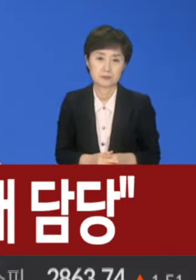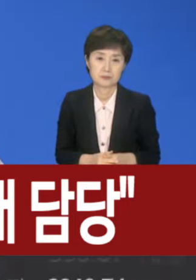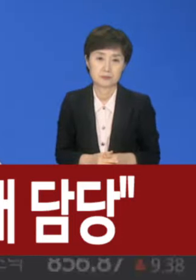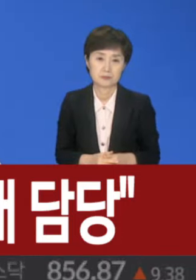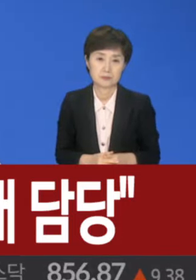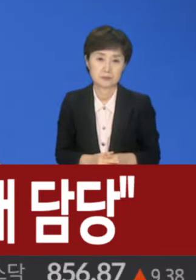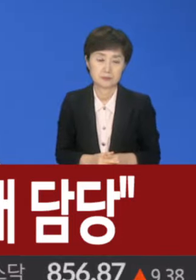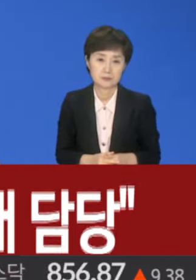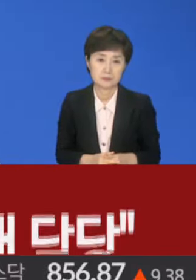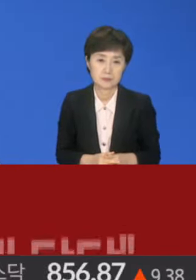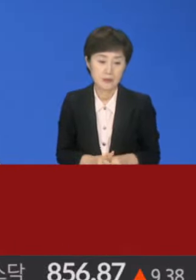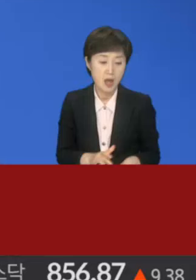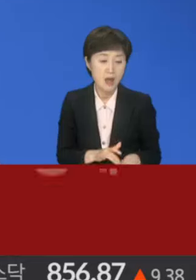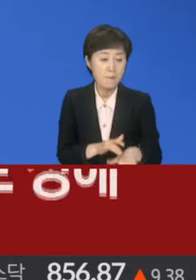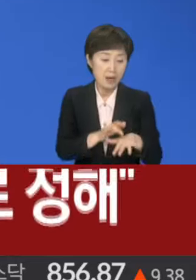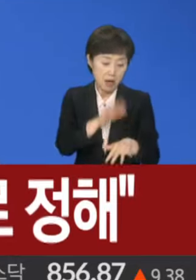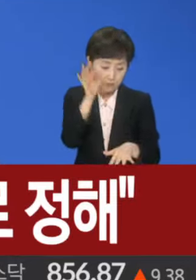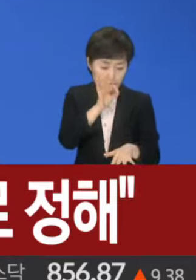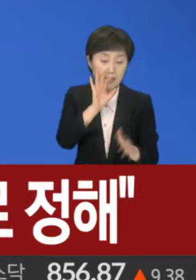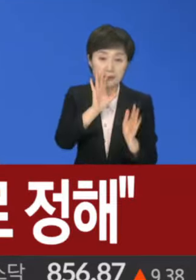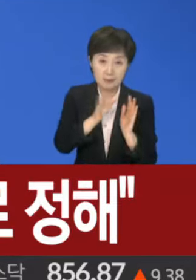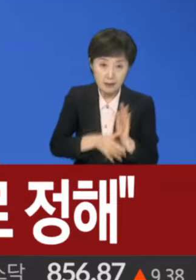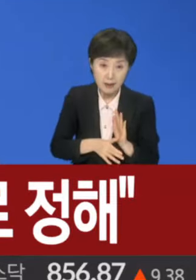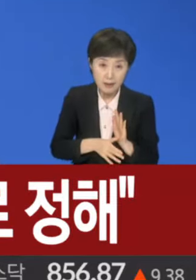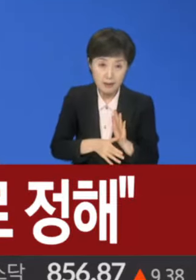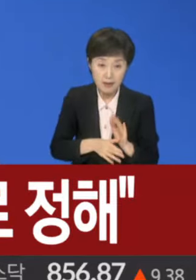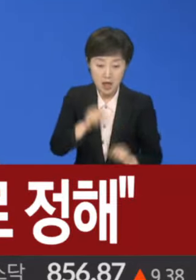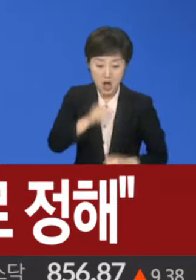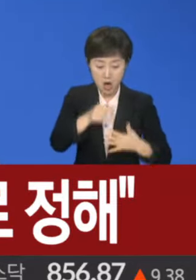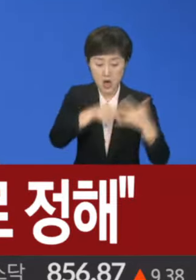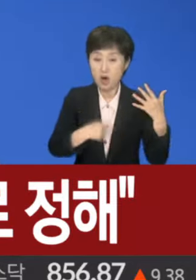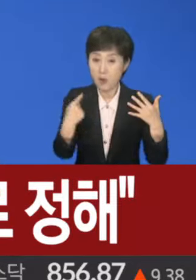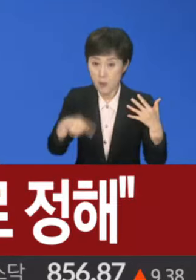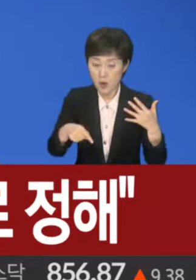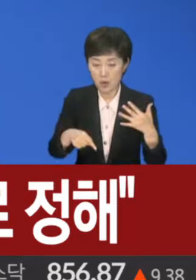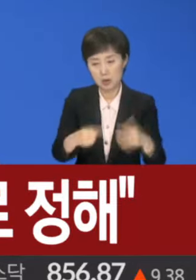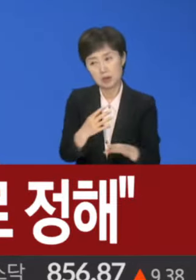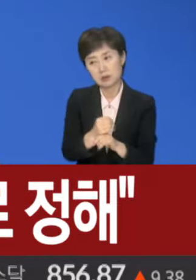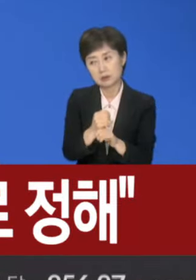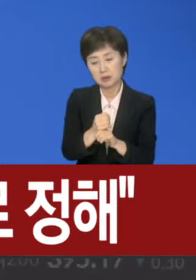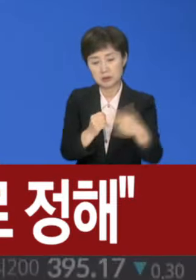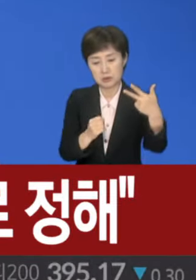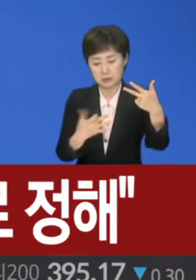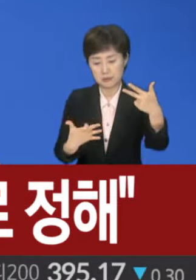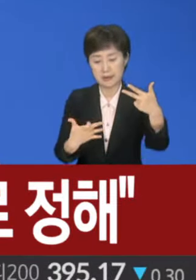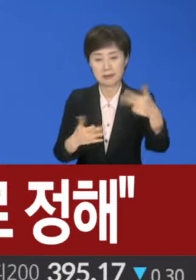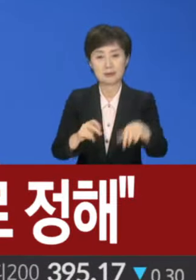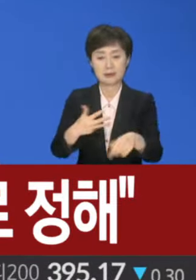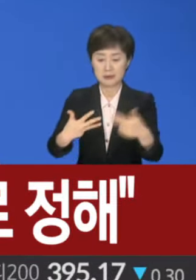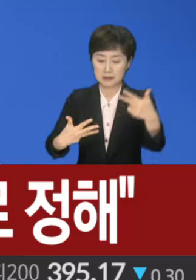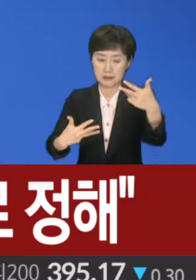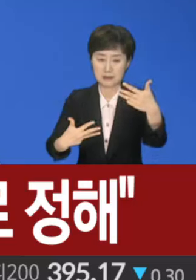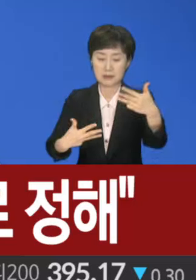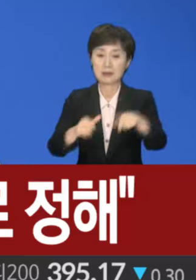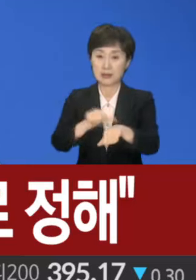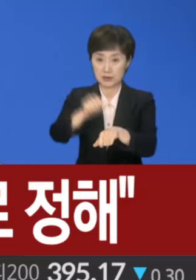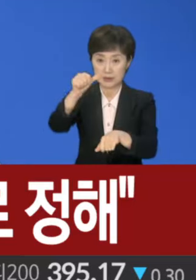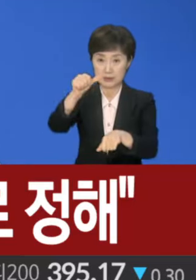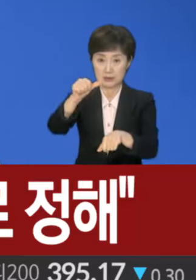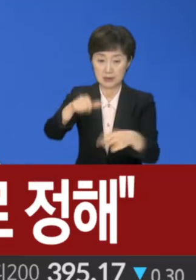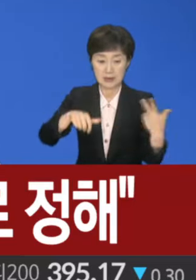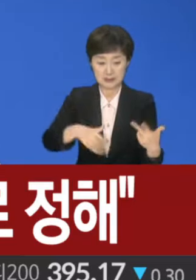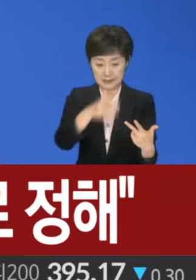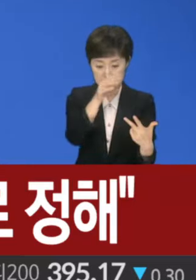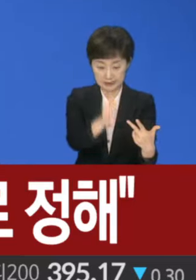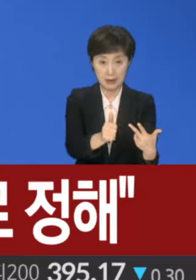사건의 핵심인 실종자 수색 지침 관련해서 작전 당일인 7월 18일 5시경 7여단장은